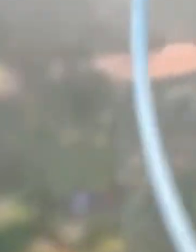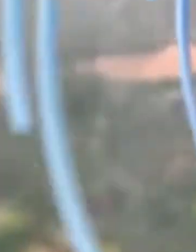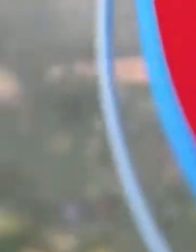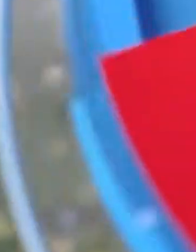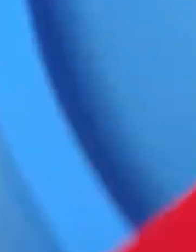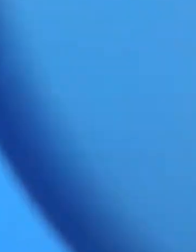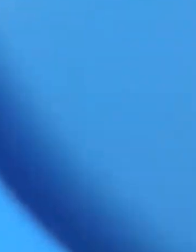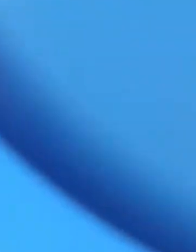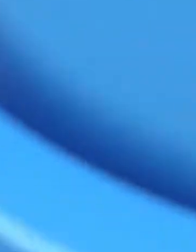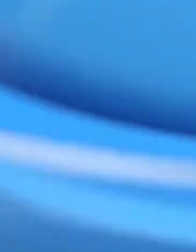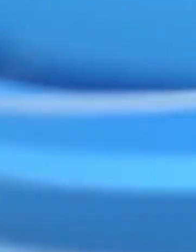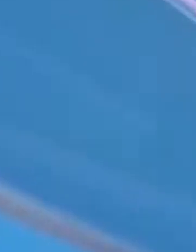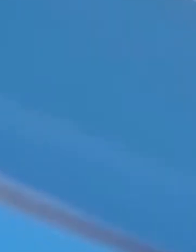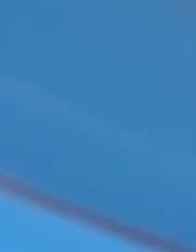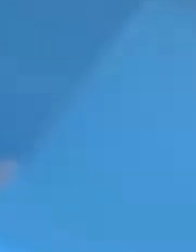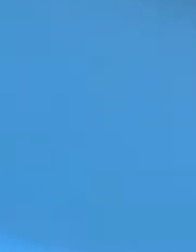Hi